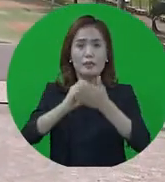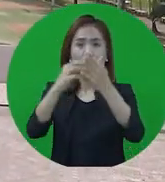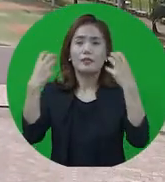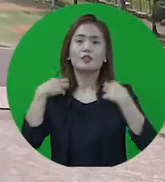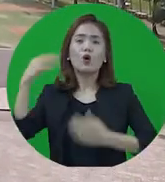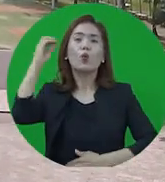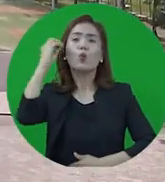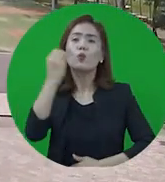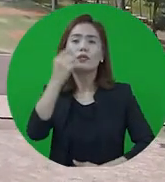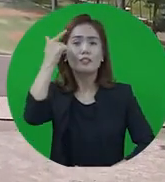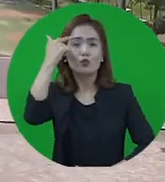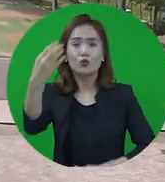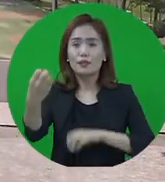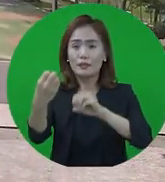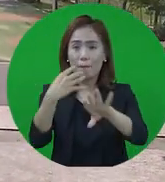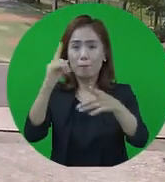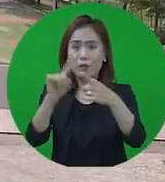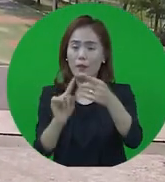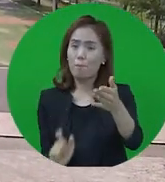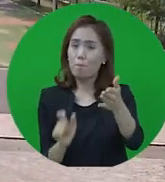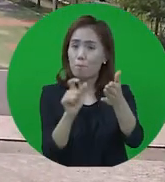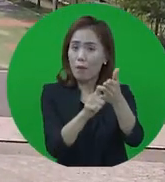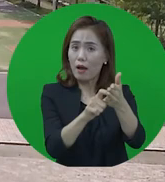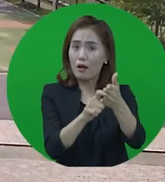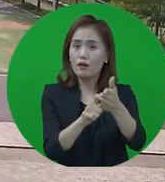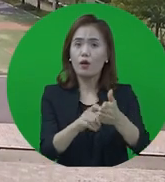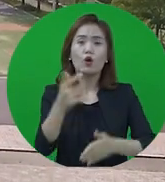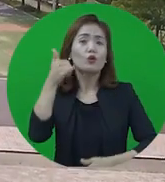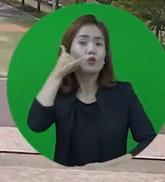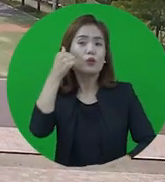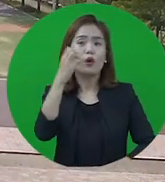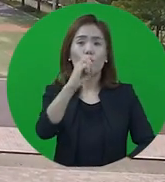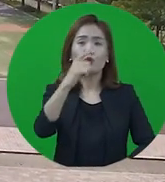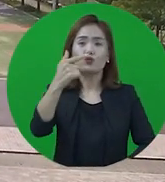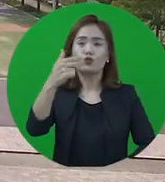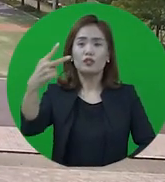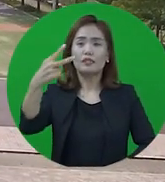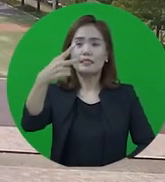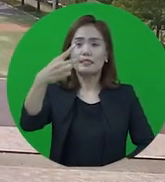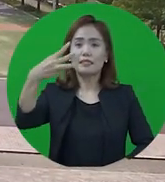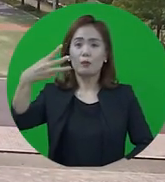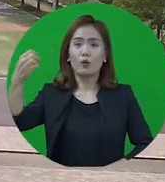조선대학교 입학 처 홈페이지 Q&A에 글을 남기거나